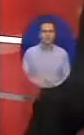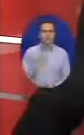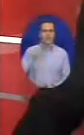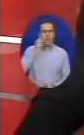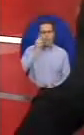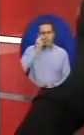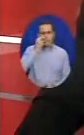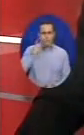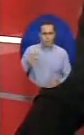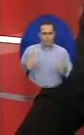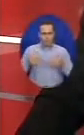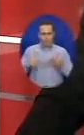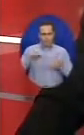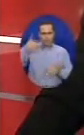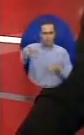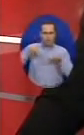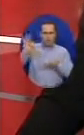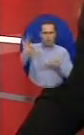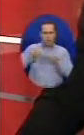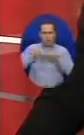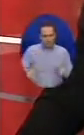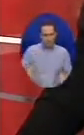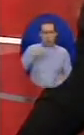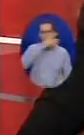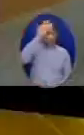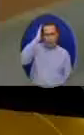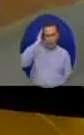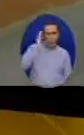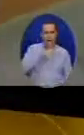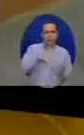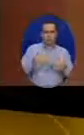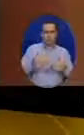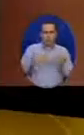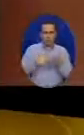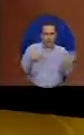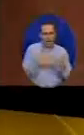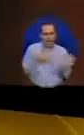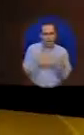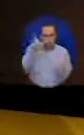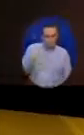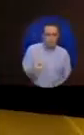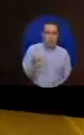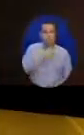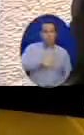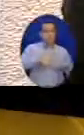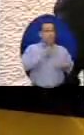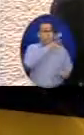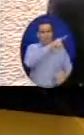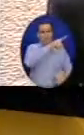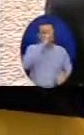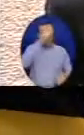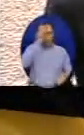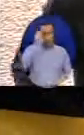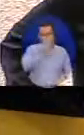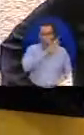אהוד ברק הקדים את הבחירות אחרי שהממשלה שלו למעשה התפרקה. אצל אהוד אולמרט הבחירות הוקדמו בגלל החקירות נגדו. ממשלת נתניהו, עם כל המריבות